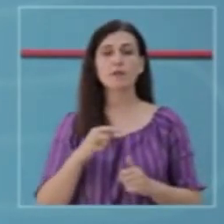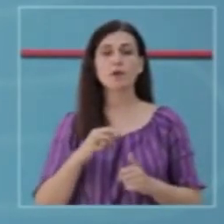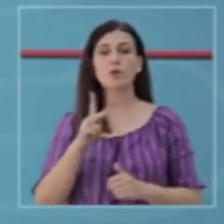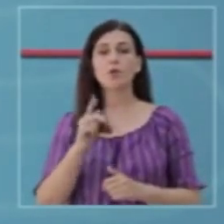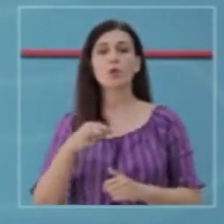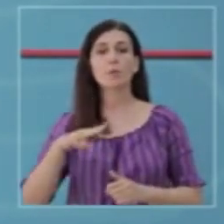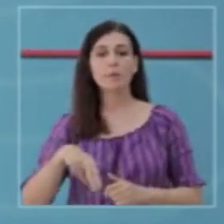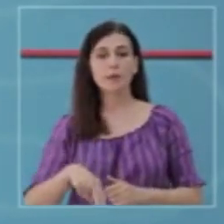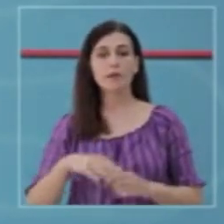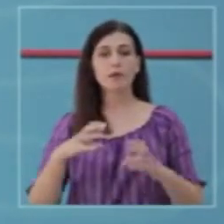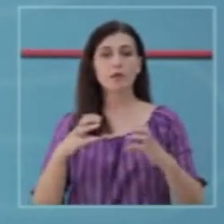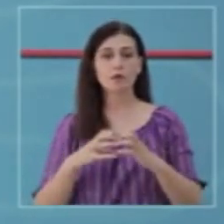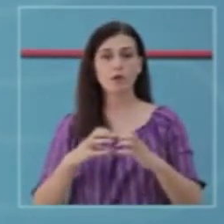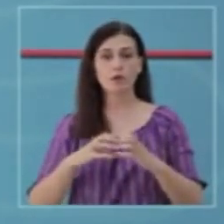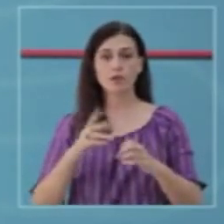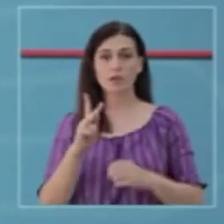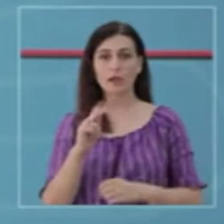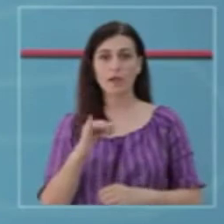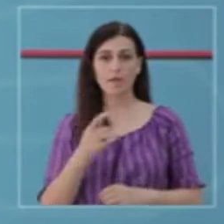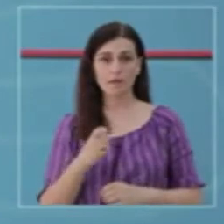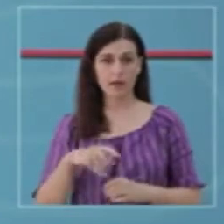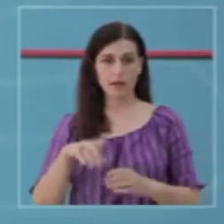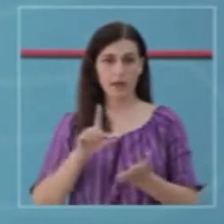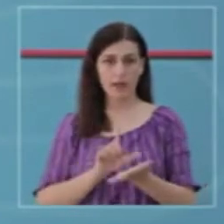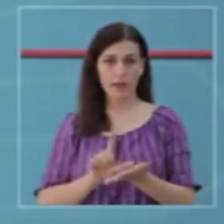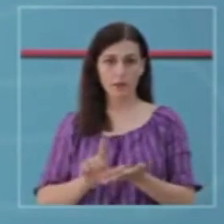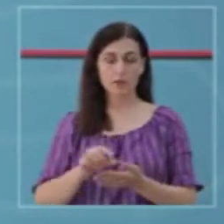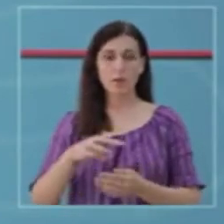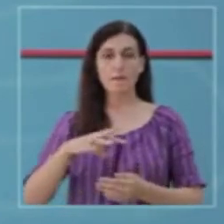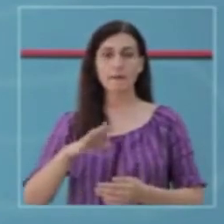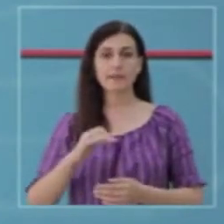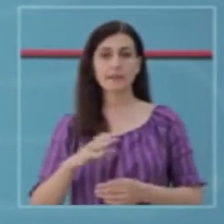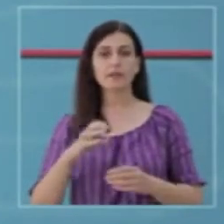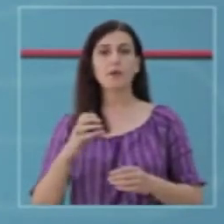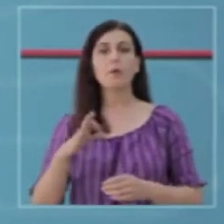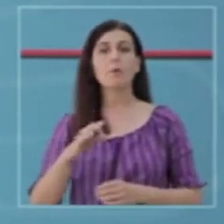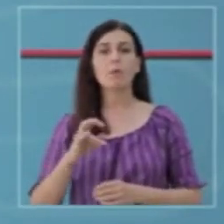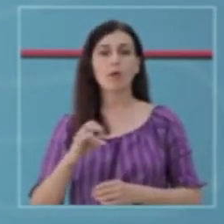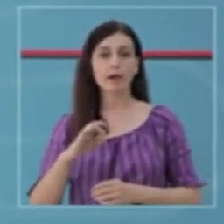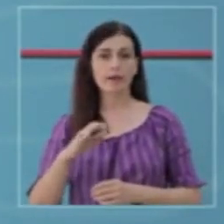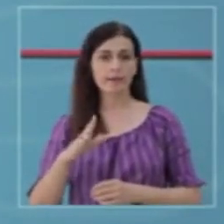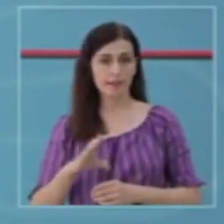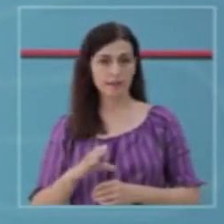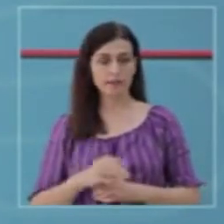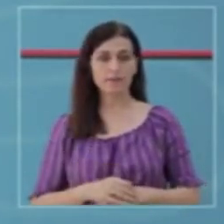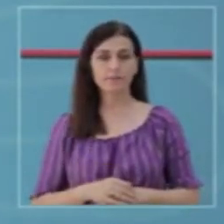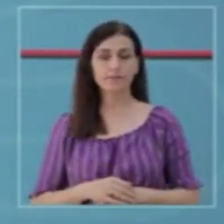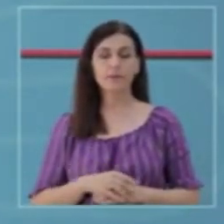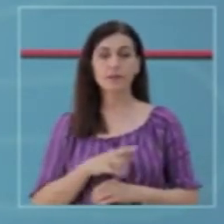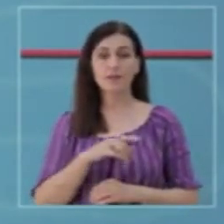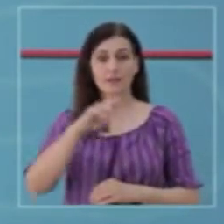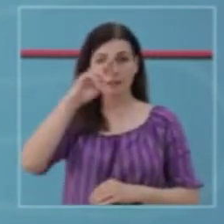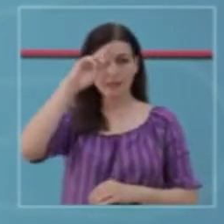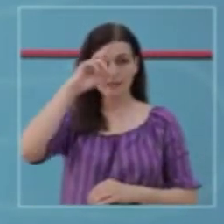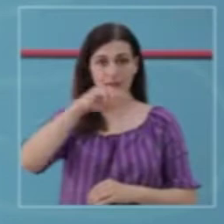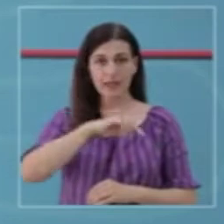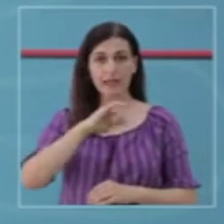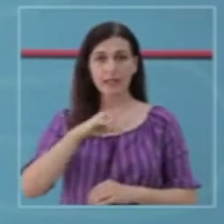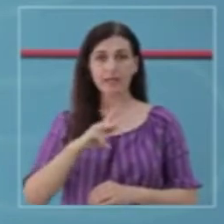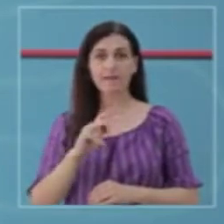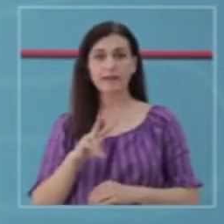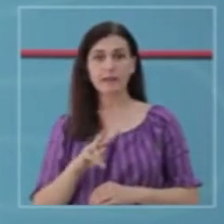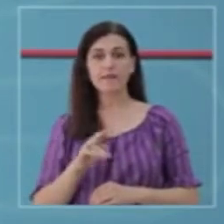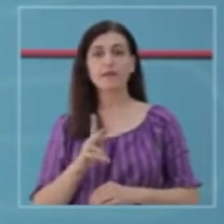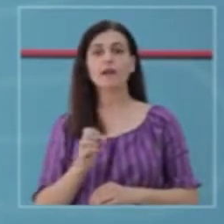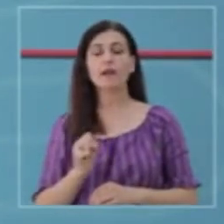në Kurbin, Korçë, Kavaj, Lush, Mirdit, Pogradec. Ndërkohë që në spitalin infektiv,